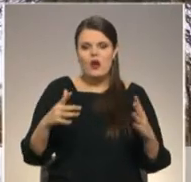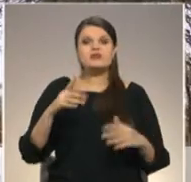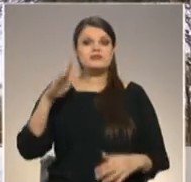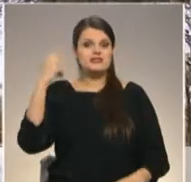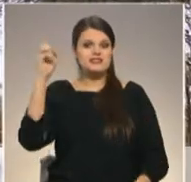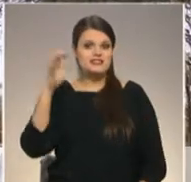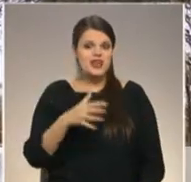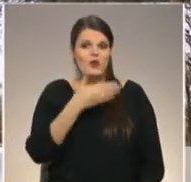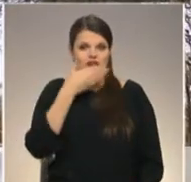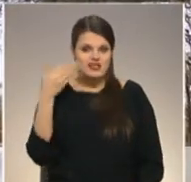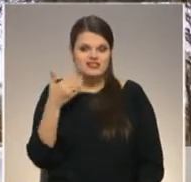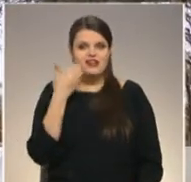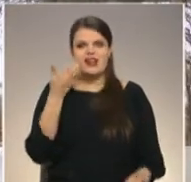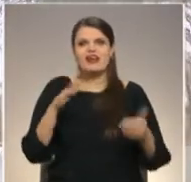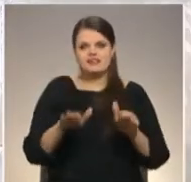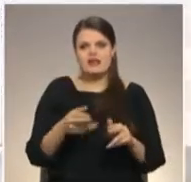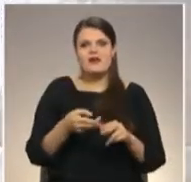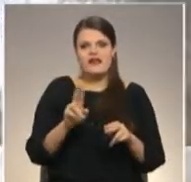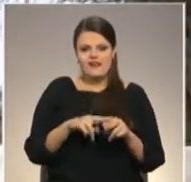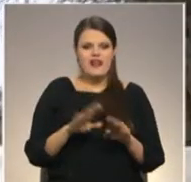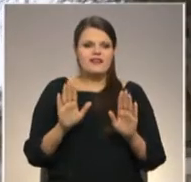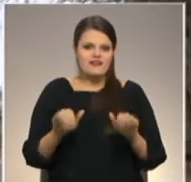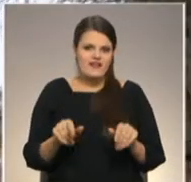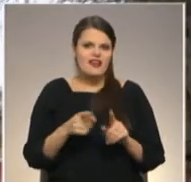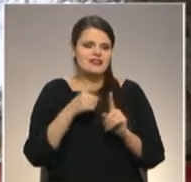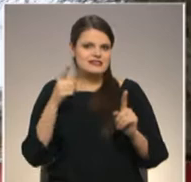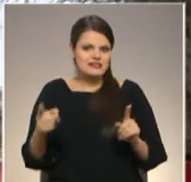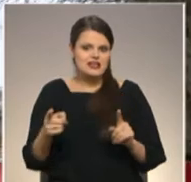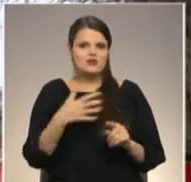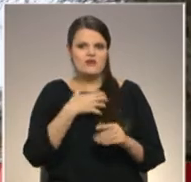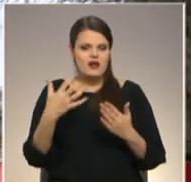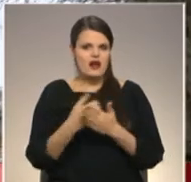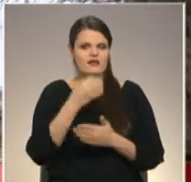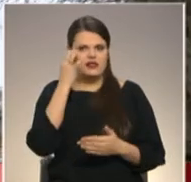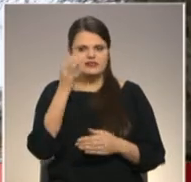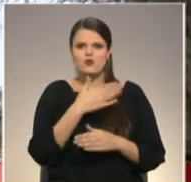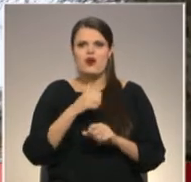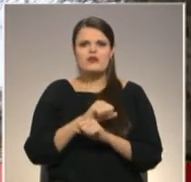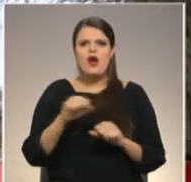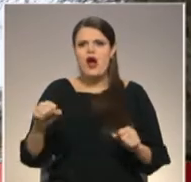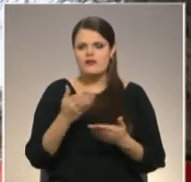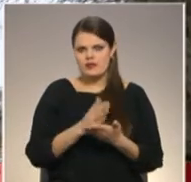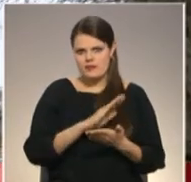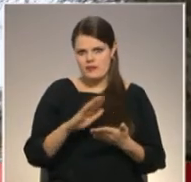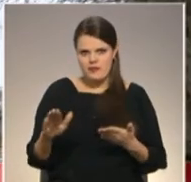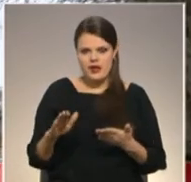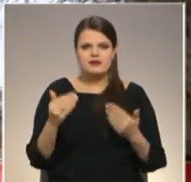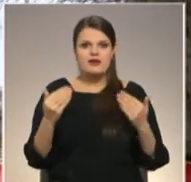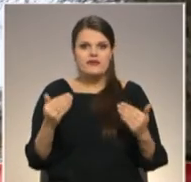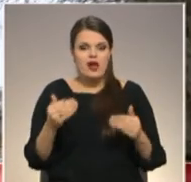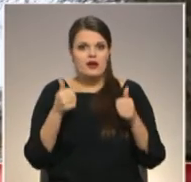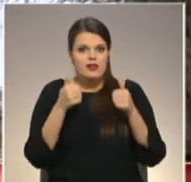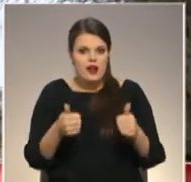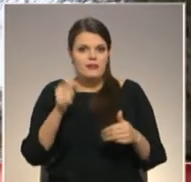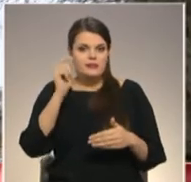saulaināks, siltāks, kas sāk palikt, tad jau var. Sezona ir jānotrāp, jo jāatri beidz. Nu, tā kā tagad labi